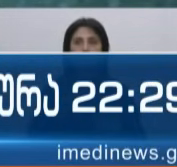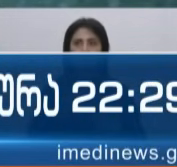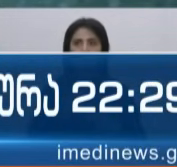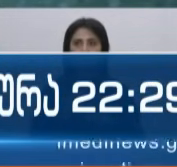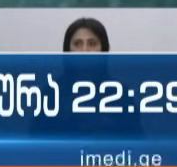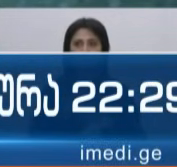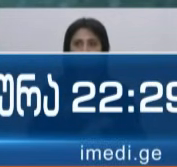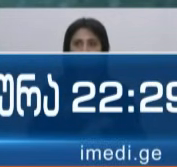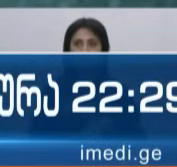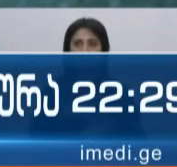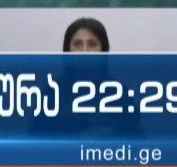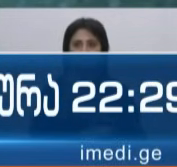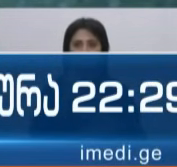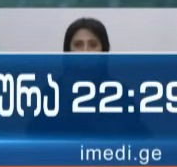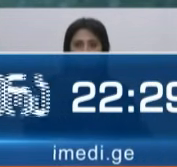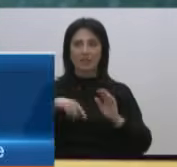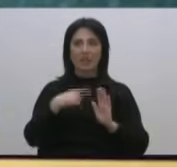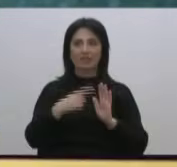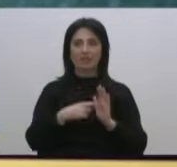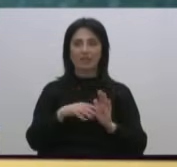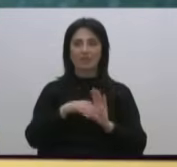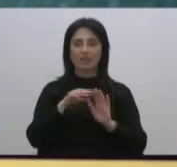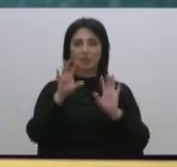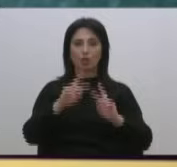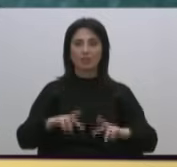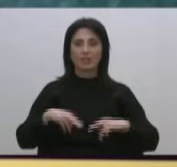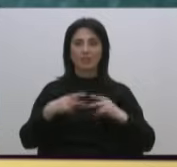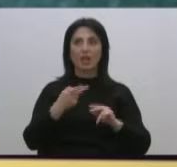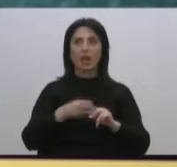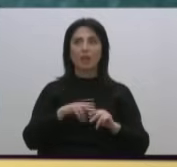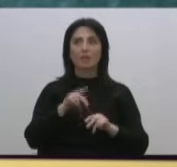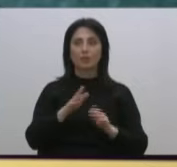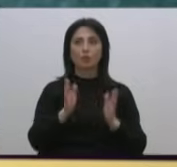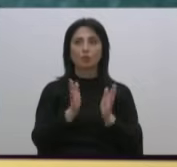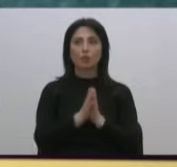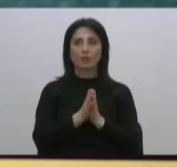სხდომა 12 საათზე. ერთი განსახილველი საკითხი აქვს საარჩევნო კოდექსში ცვლილება, ამიტომ